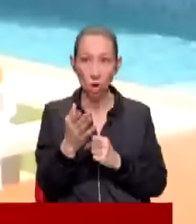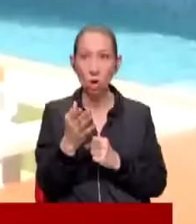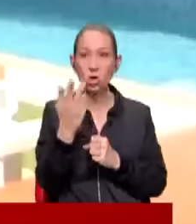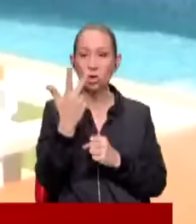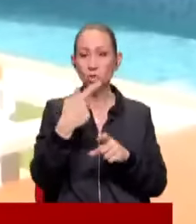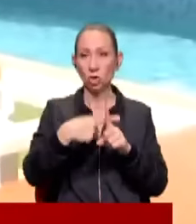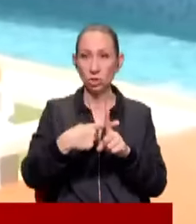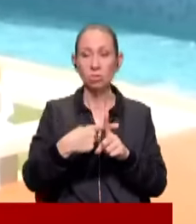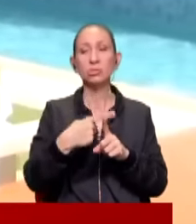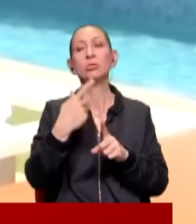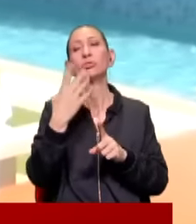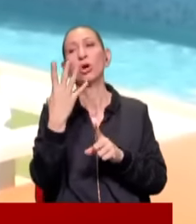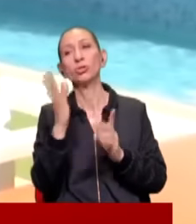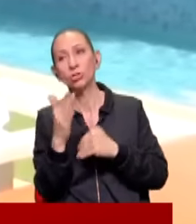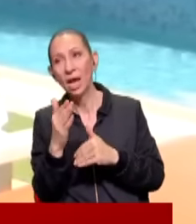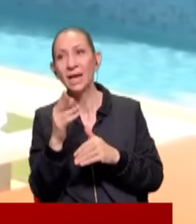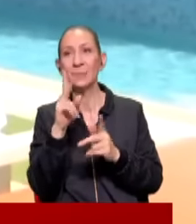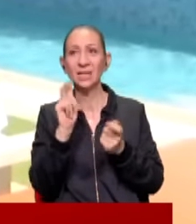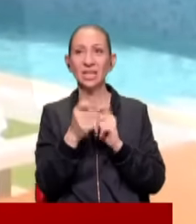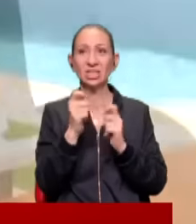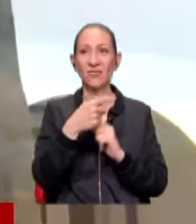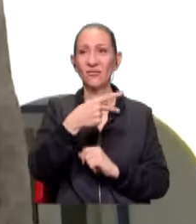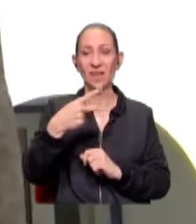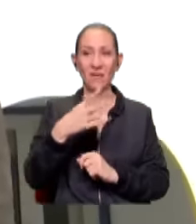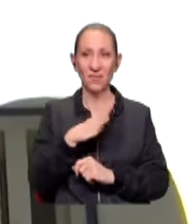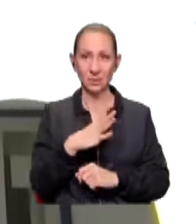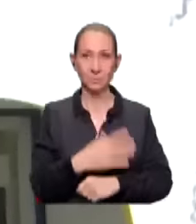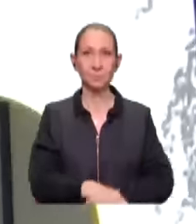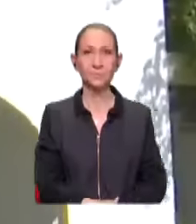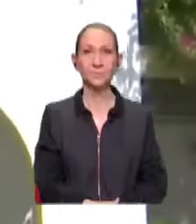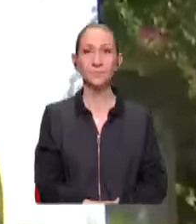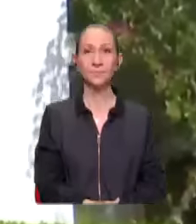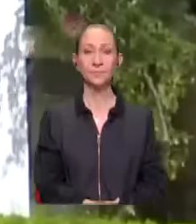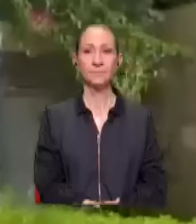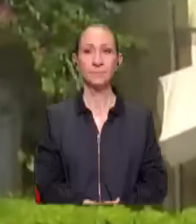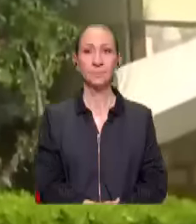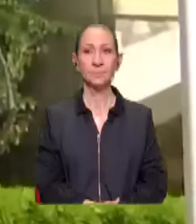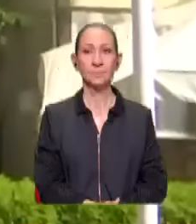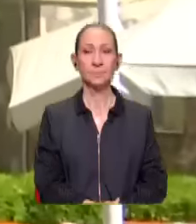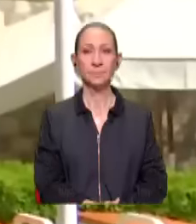3 odalı, 4 odalı şeklinde değişen villalarımız var.